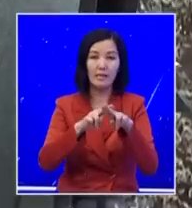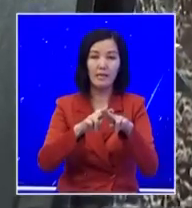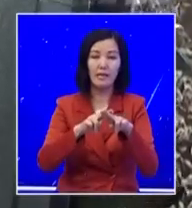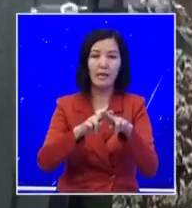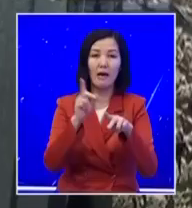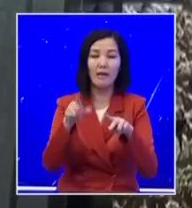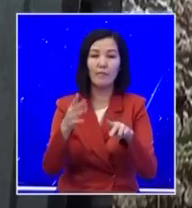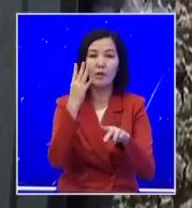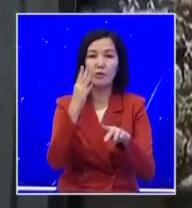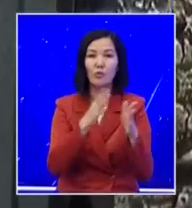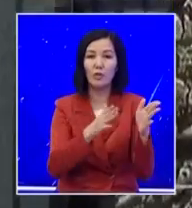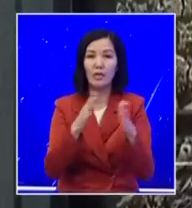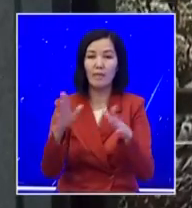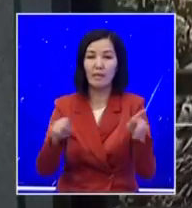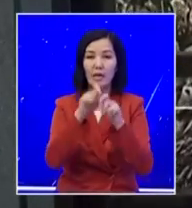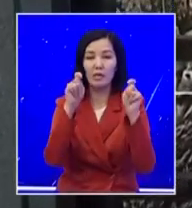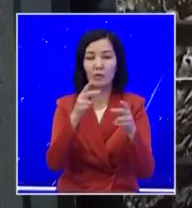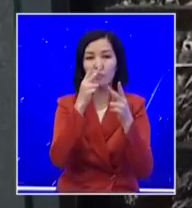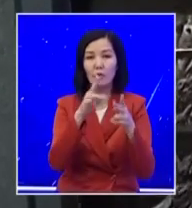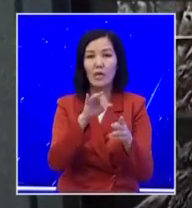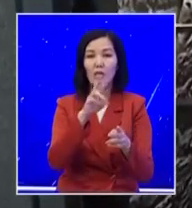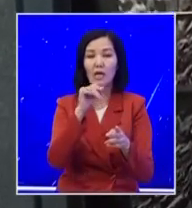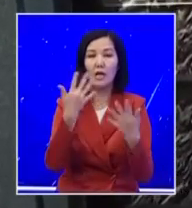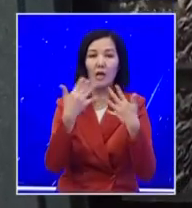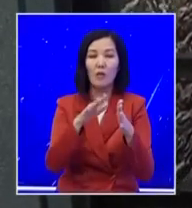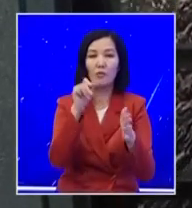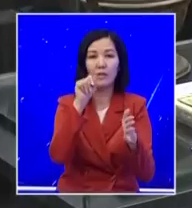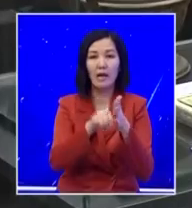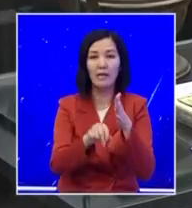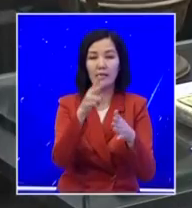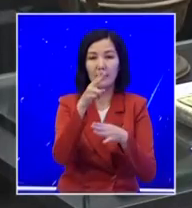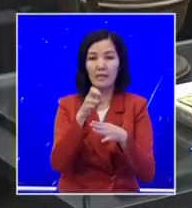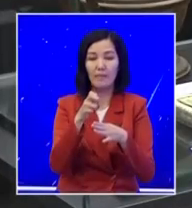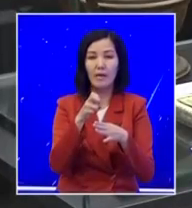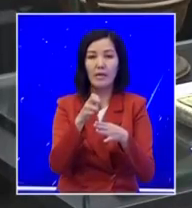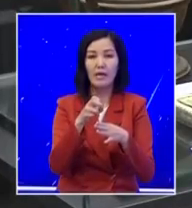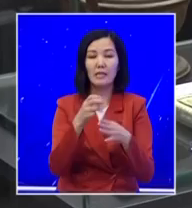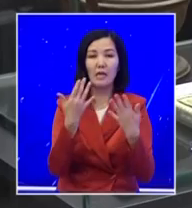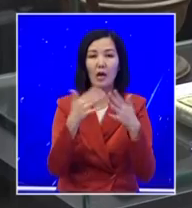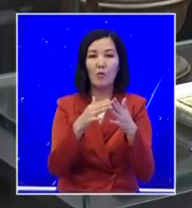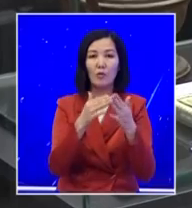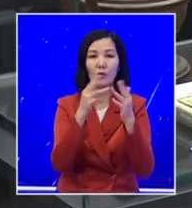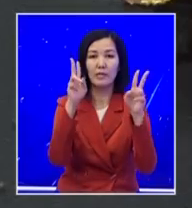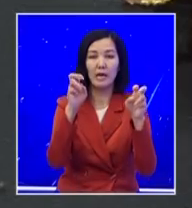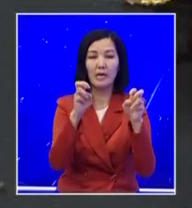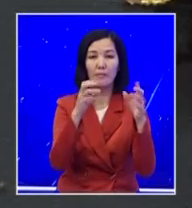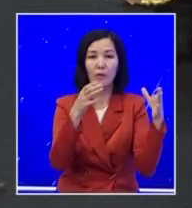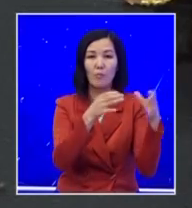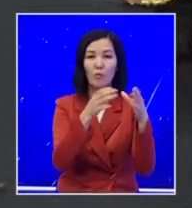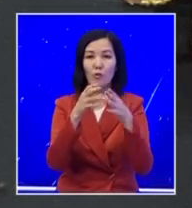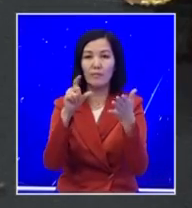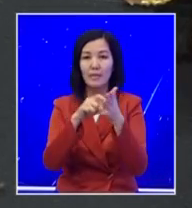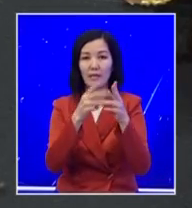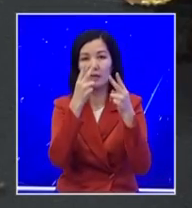4 диорамада ашып көрсетілген. Жаңалық ауылында атылып, жерленгендердің жеке заттарын да осы залдағы тақырыптық бөлімдерден